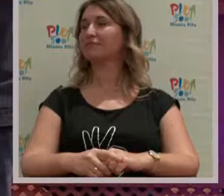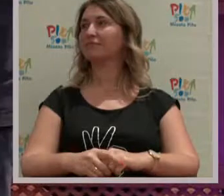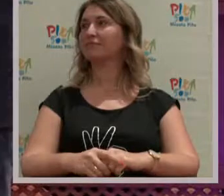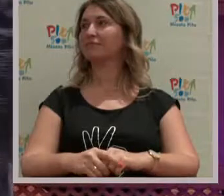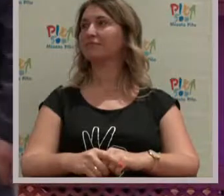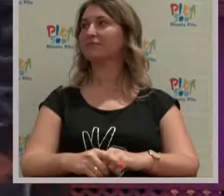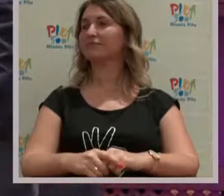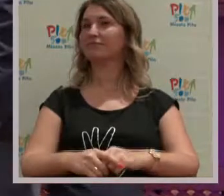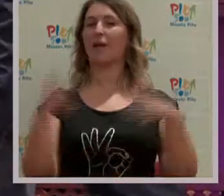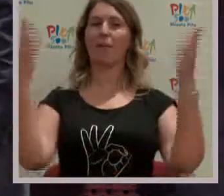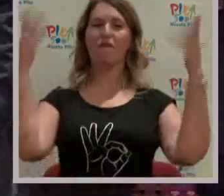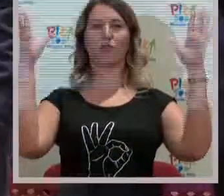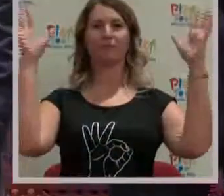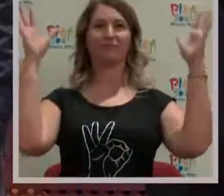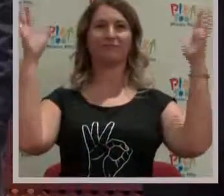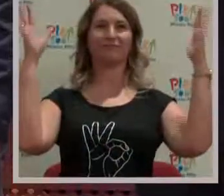Dziękuję.